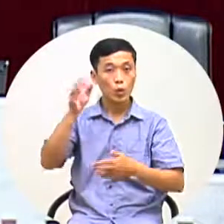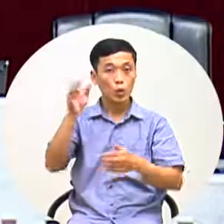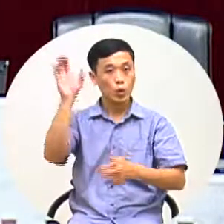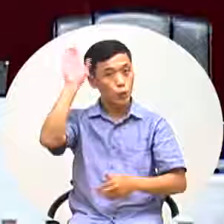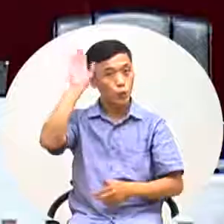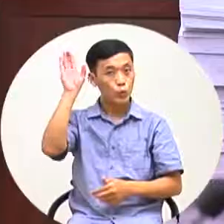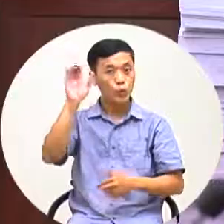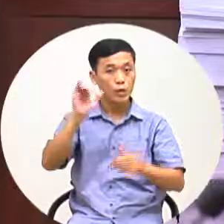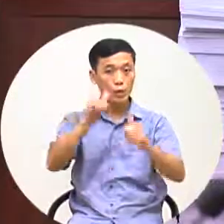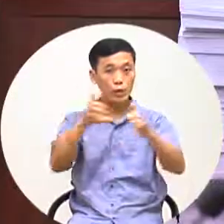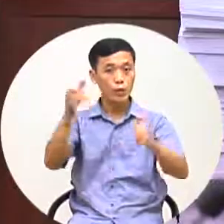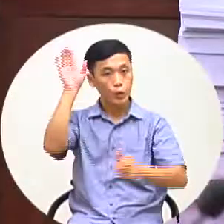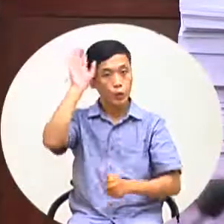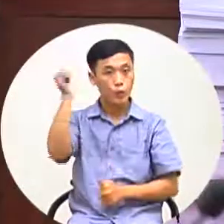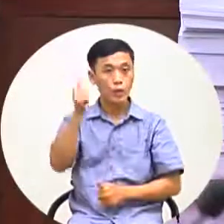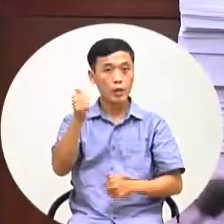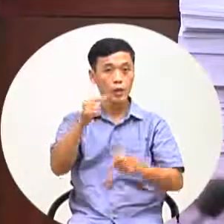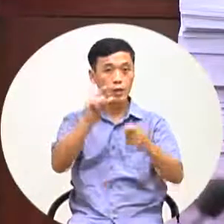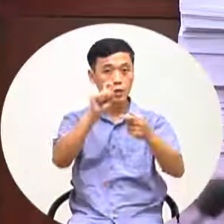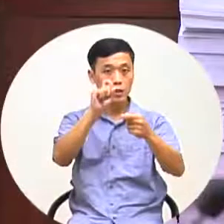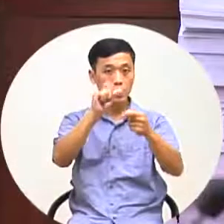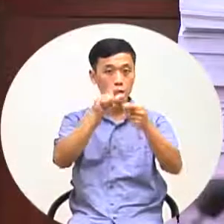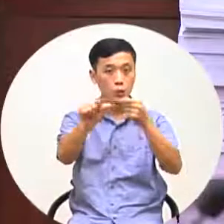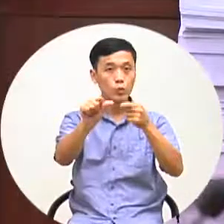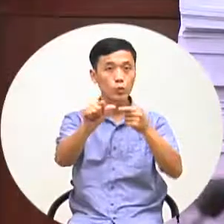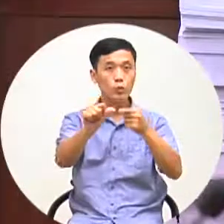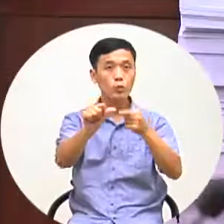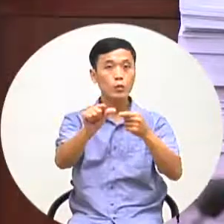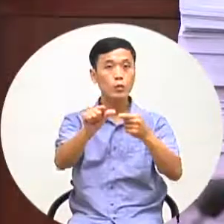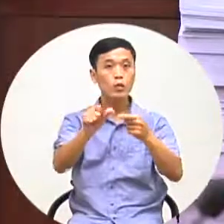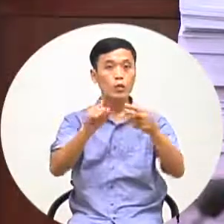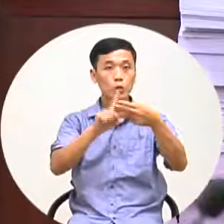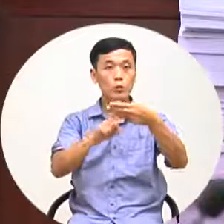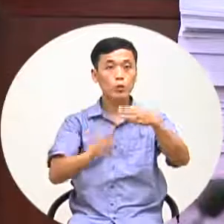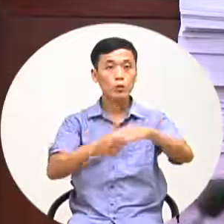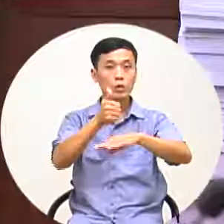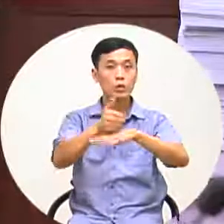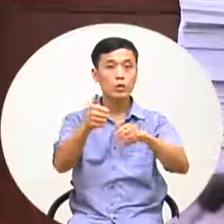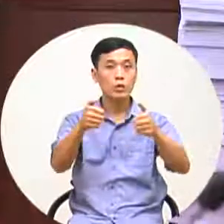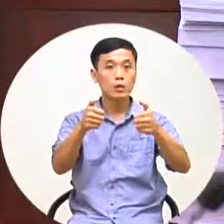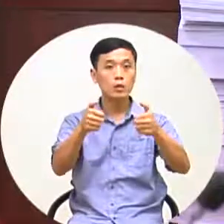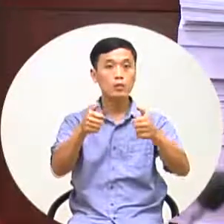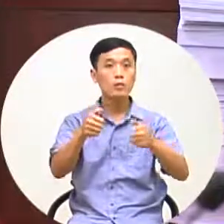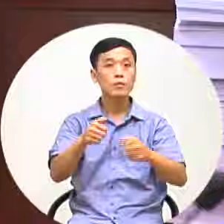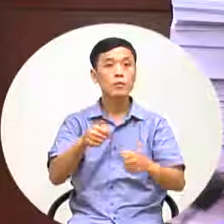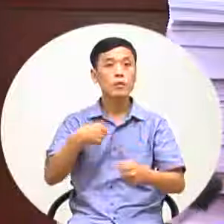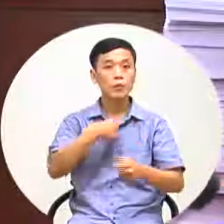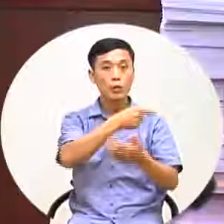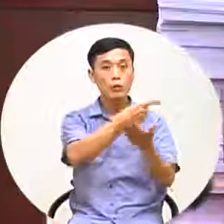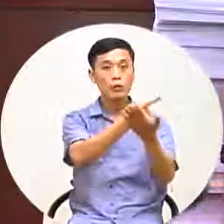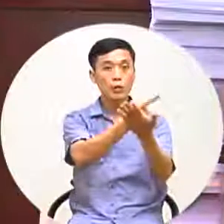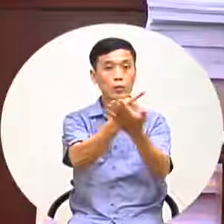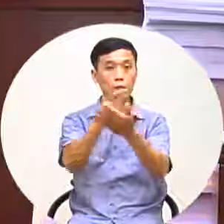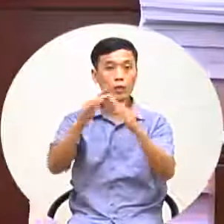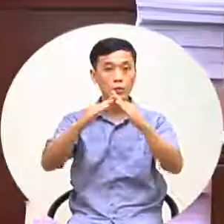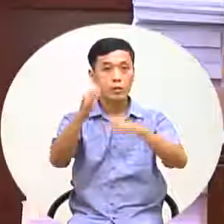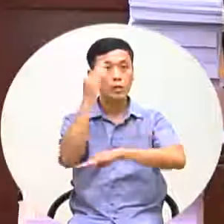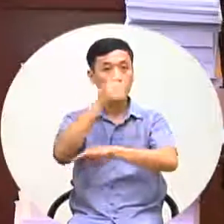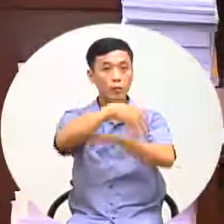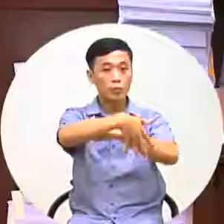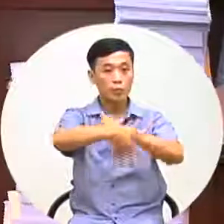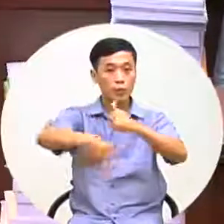15分钟。 谢谢主席。咱的各局处的所长哈，大家